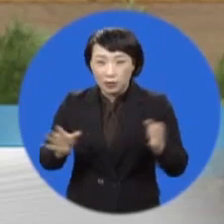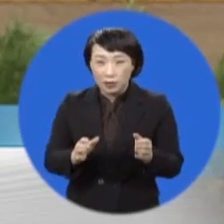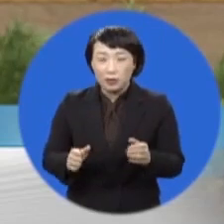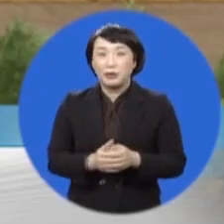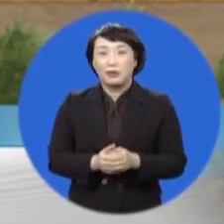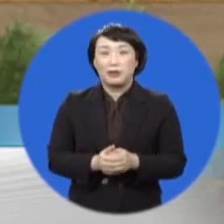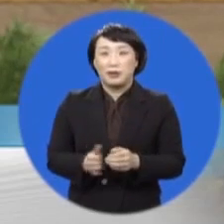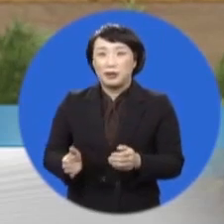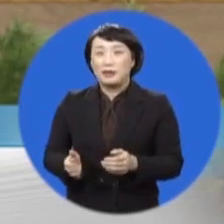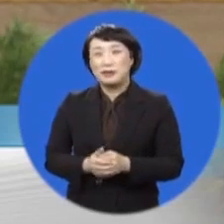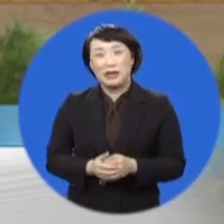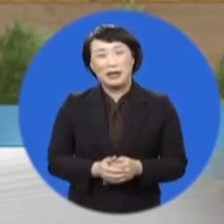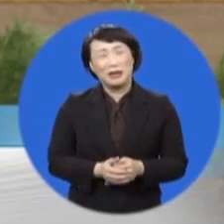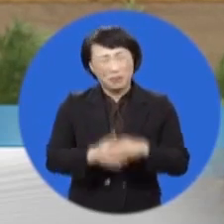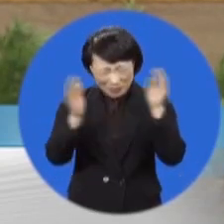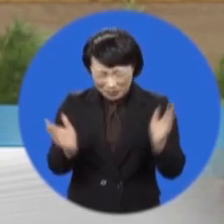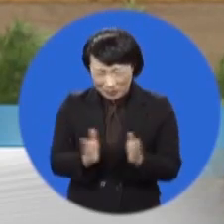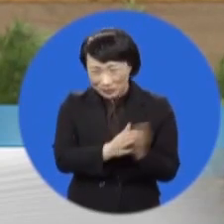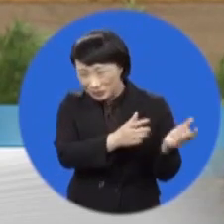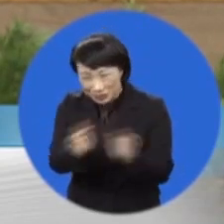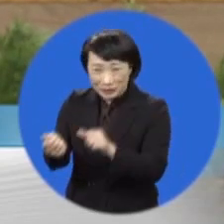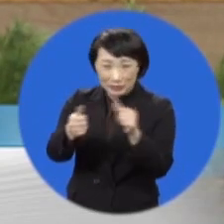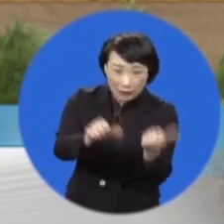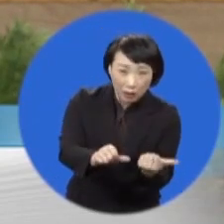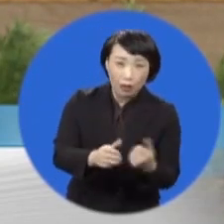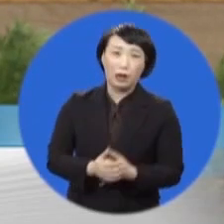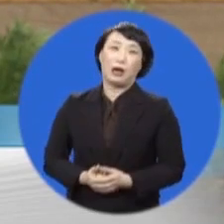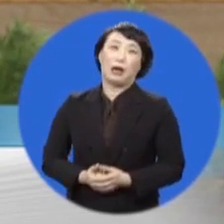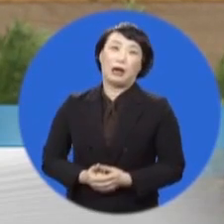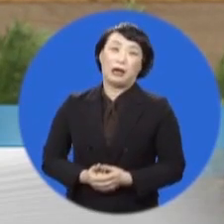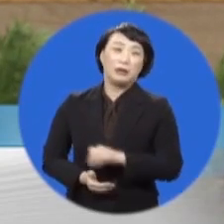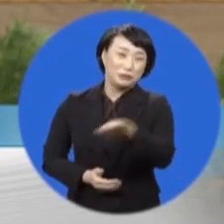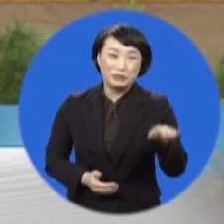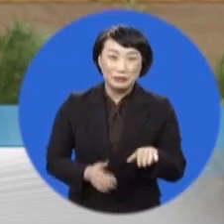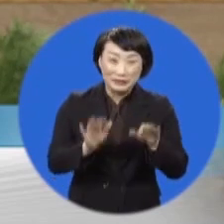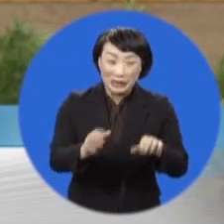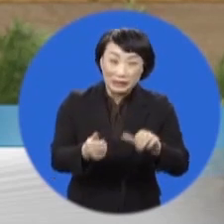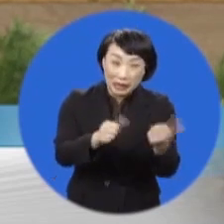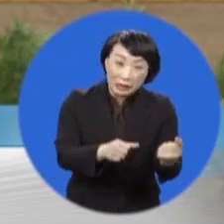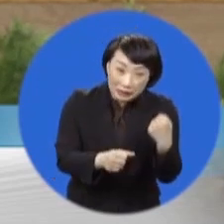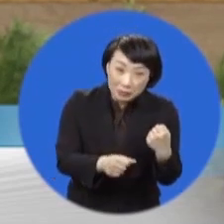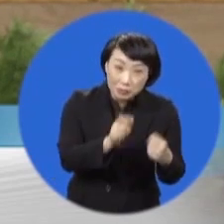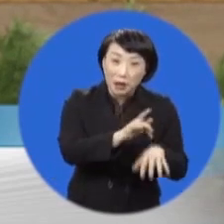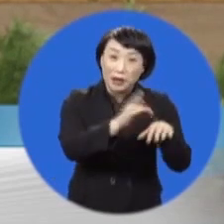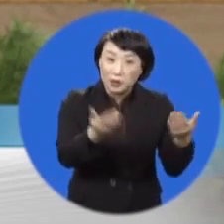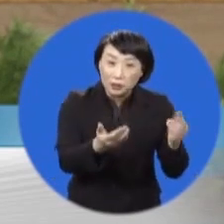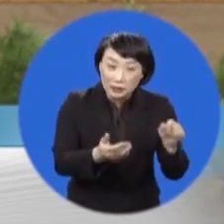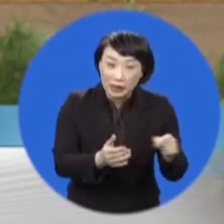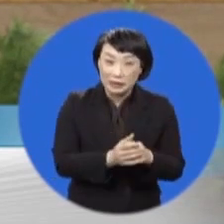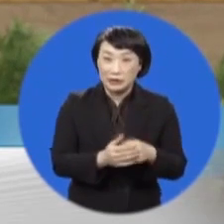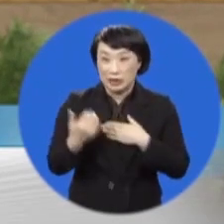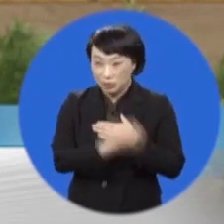없이 사망 이라고 하는거 그리고 우리는 이 사망 의 세력인 마귀의 역사가